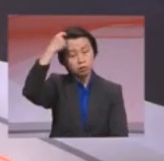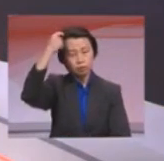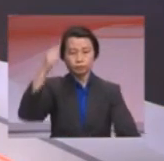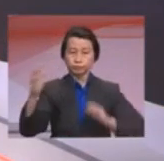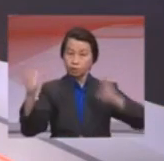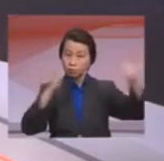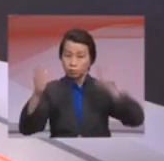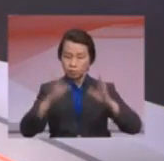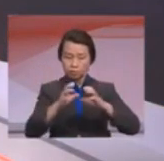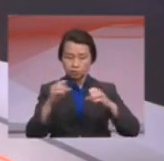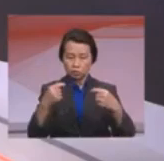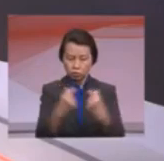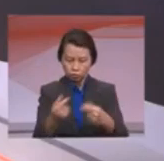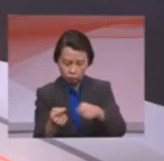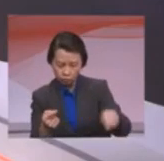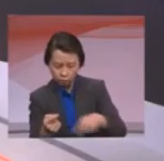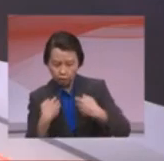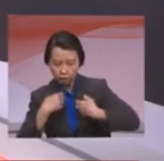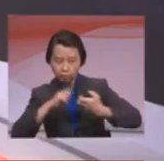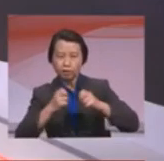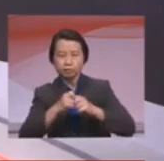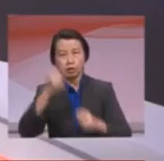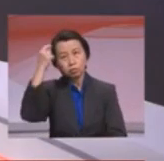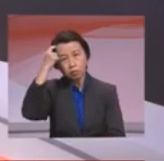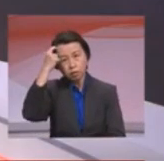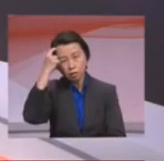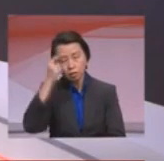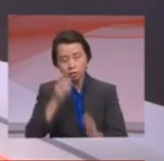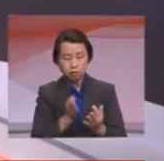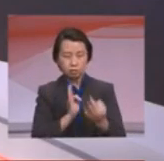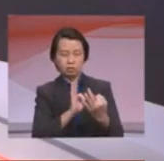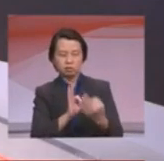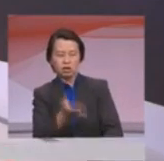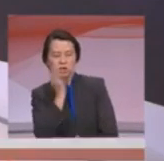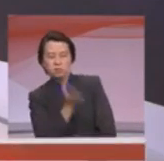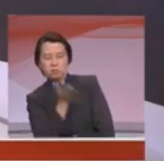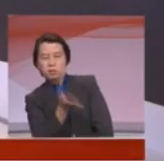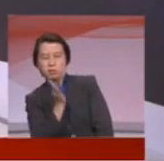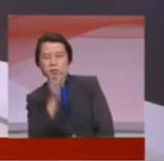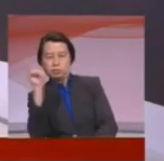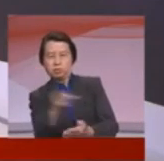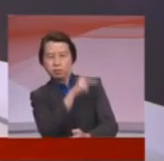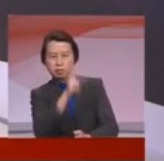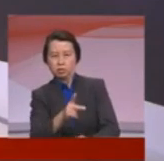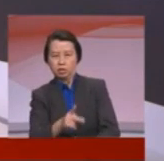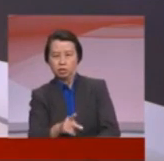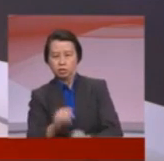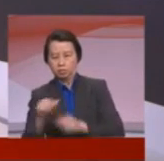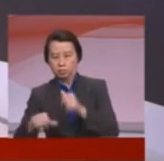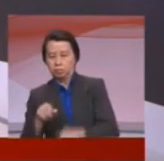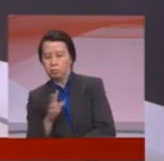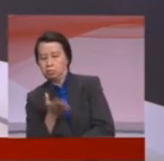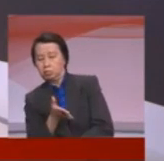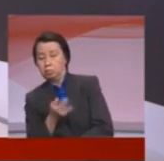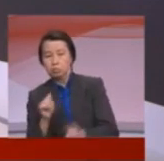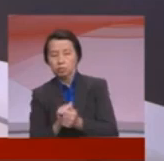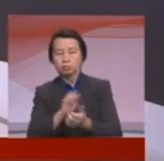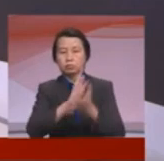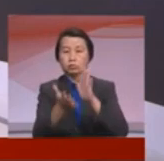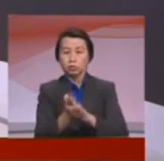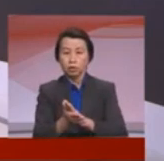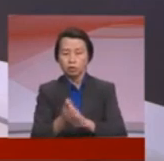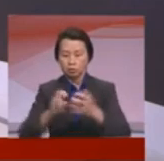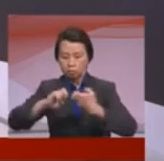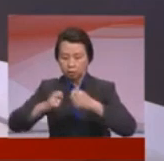Malaysia, golongan yang mempunyai masalah berkenaan terus berdepan diskriminasi dan stigma sosial. Situasi itu